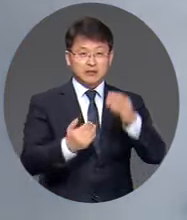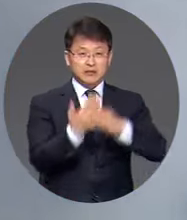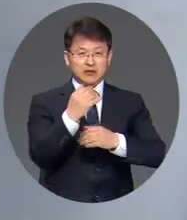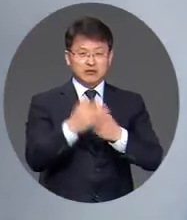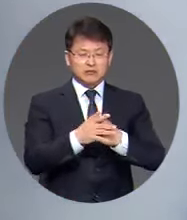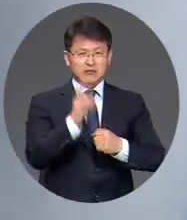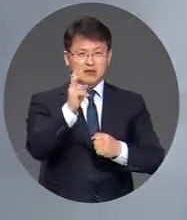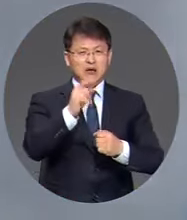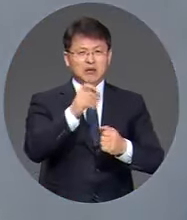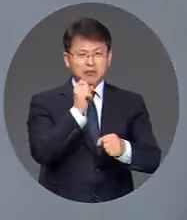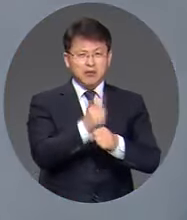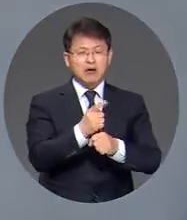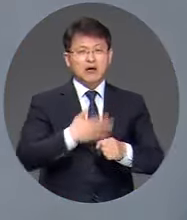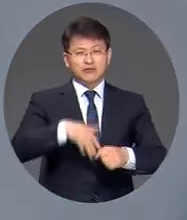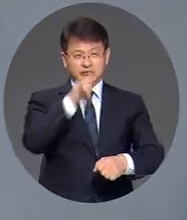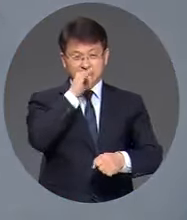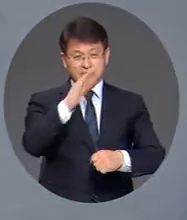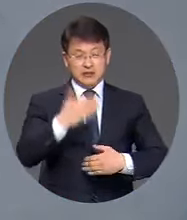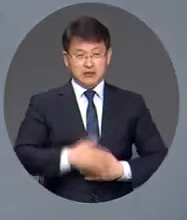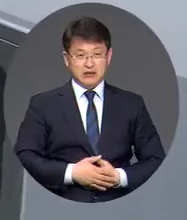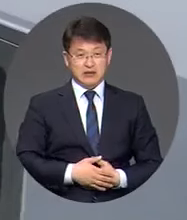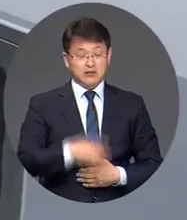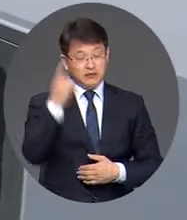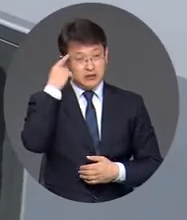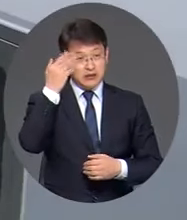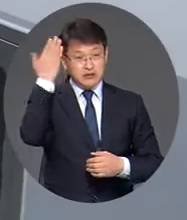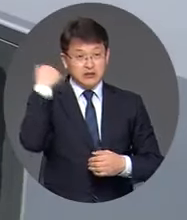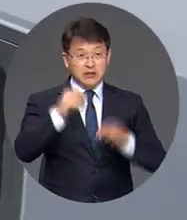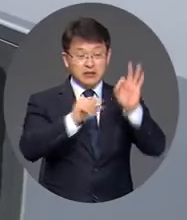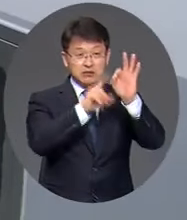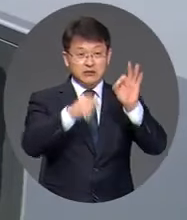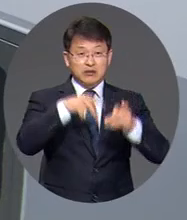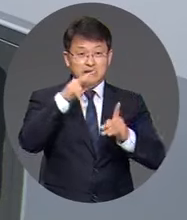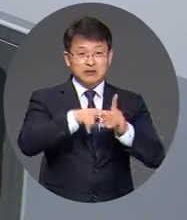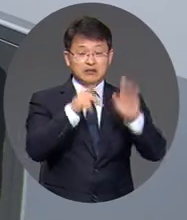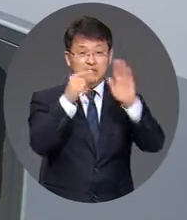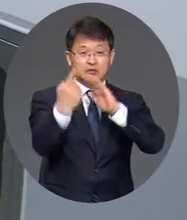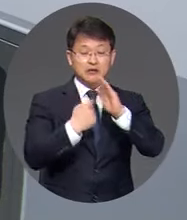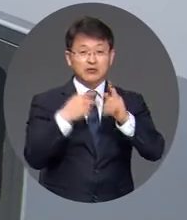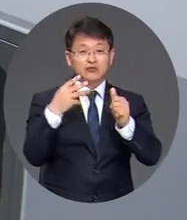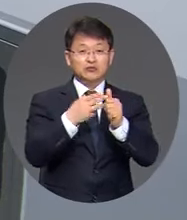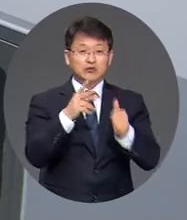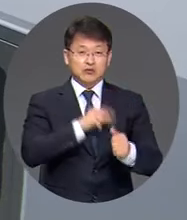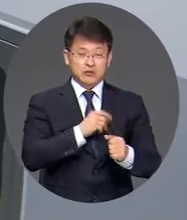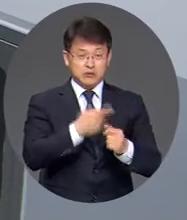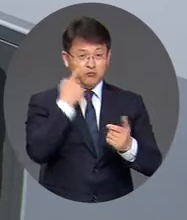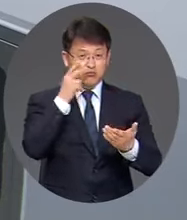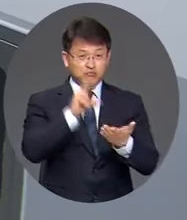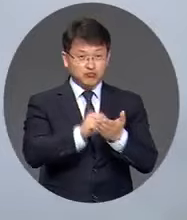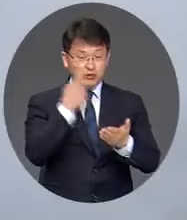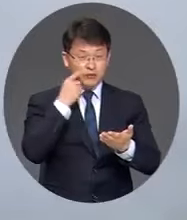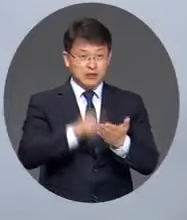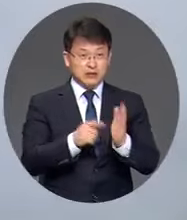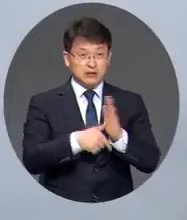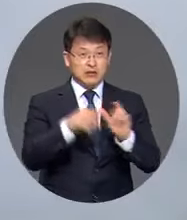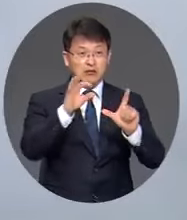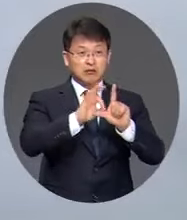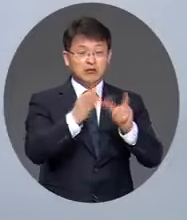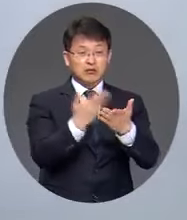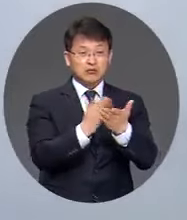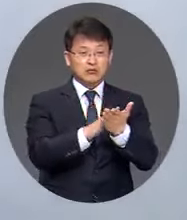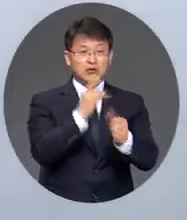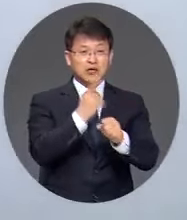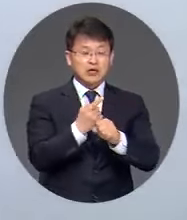사고가 예견된 일이었다는 목소리도 나옵니다. 지난해 10월 센터를 방문한 군의원들이 하자를 발견해 의령군에 조치를